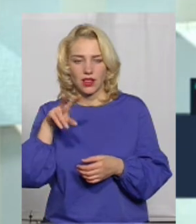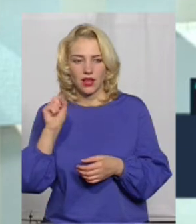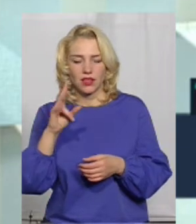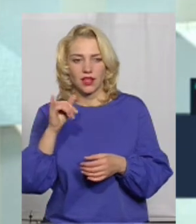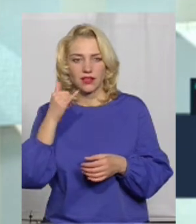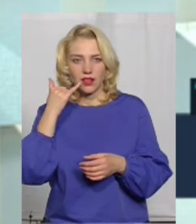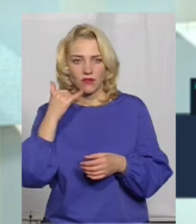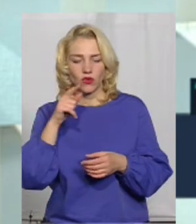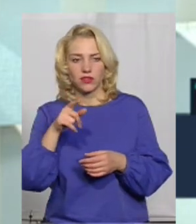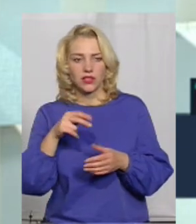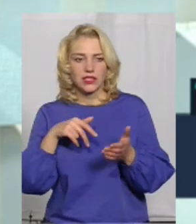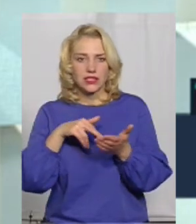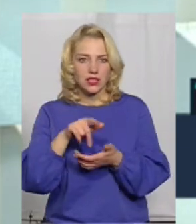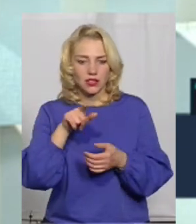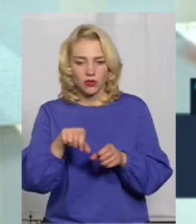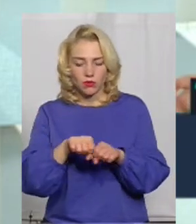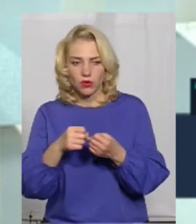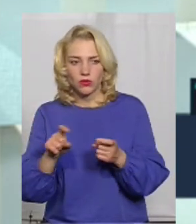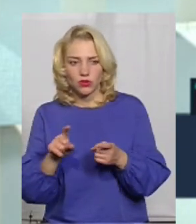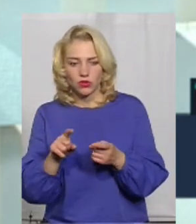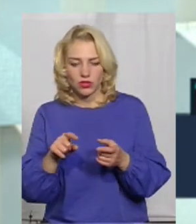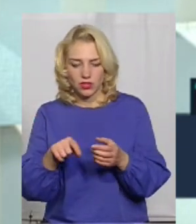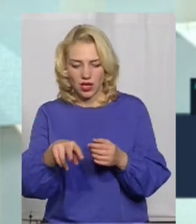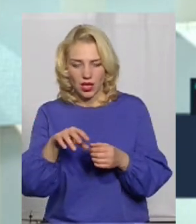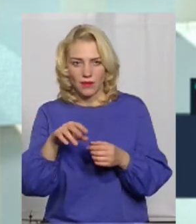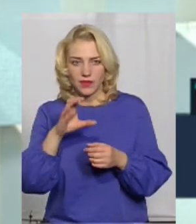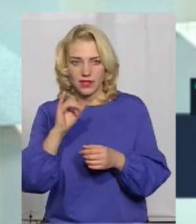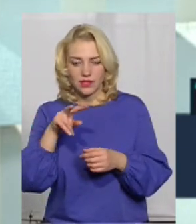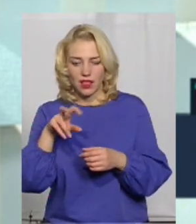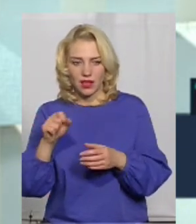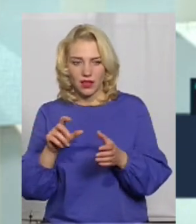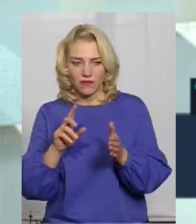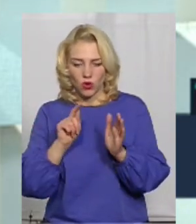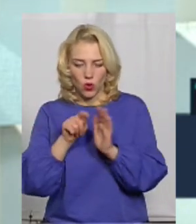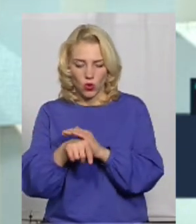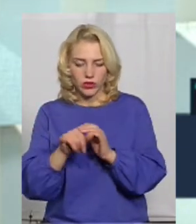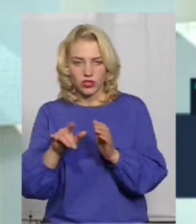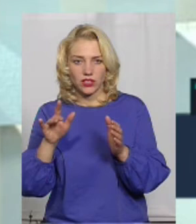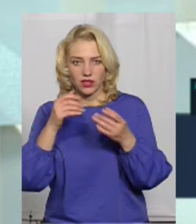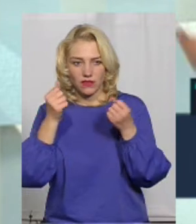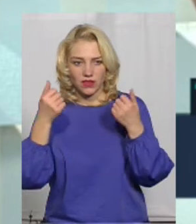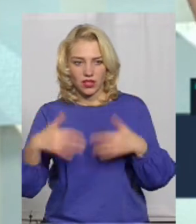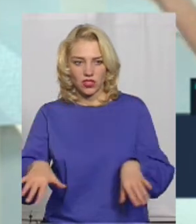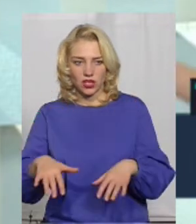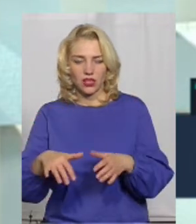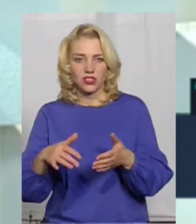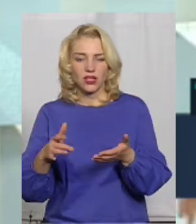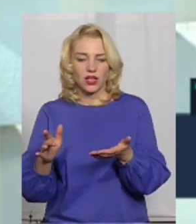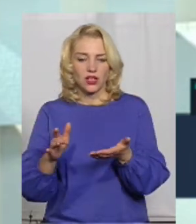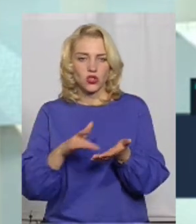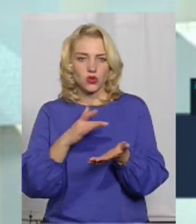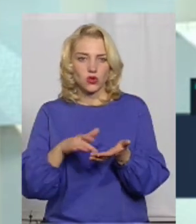типу зайди, в тебе там взламують щось, ти заходиш на ссылку, ти просто втрачаєш сторінку, просто за секунду, на роботку там